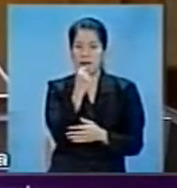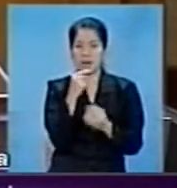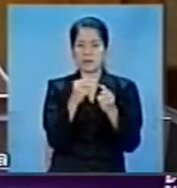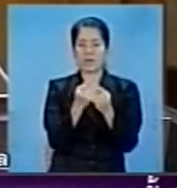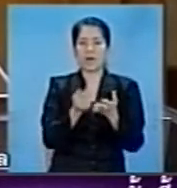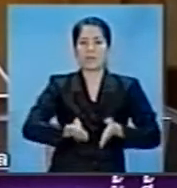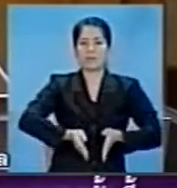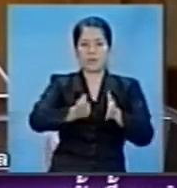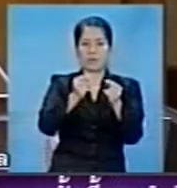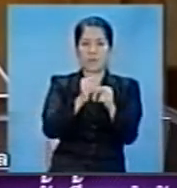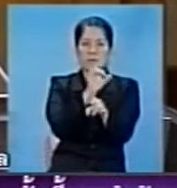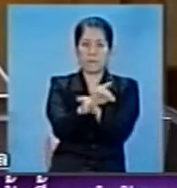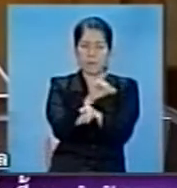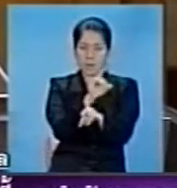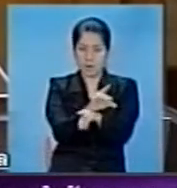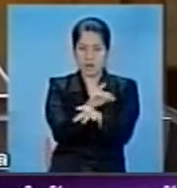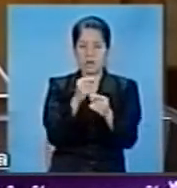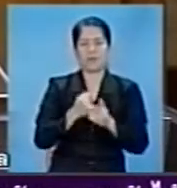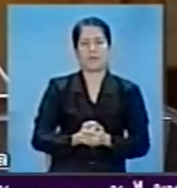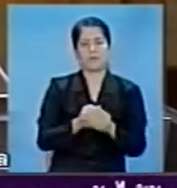รีนางเลิ้ง